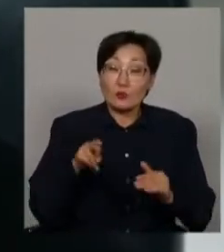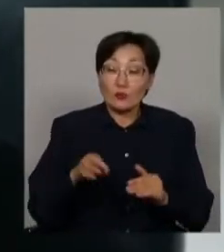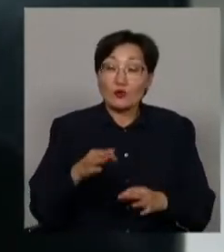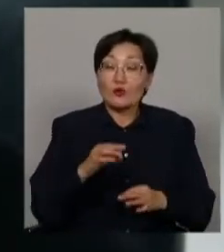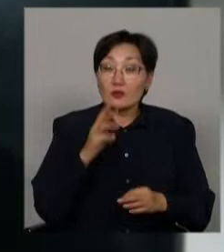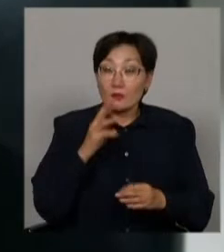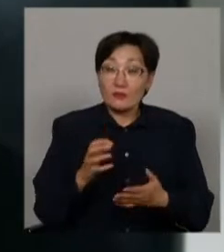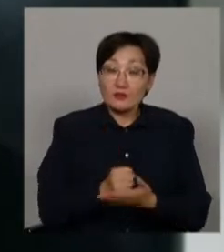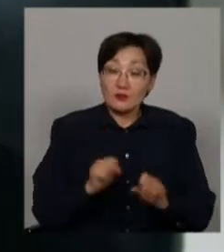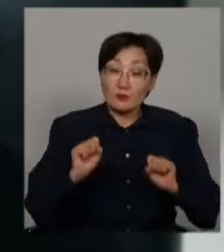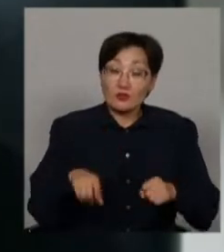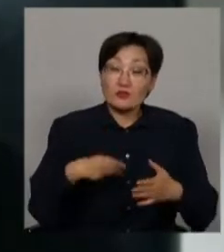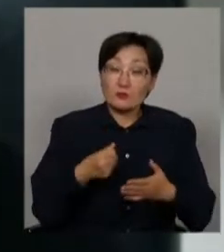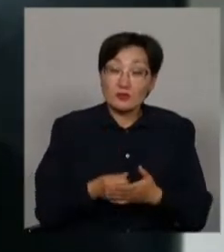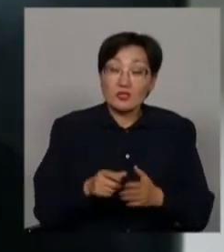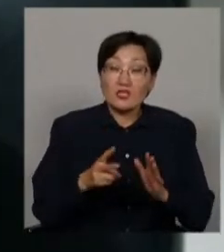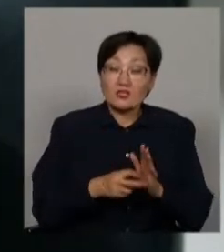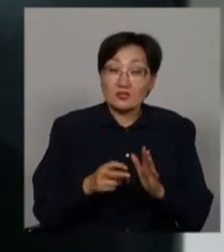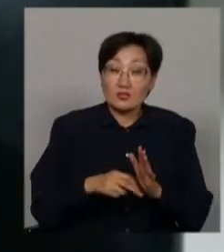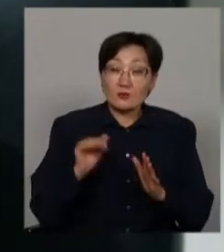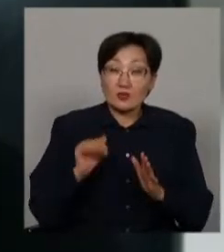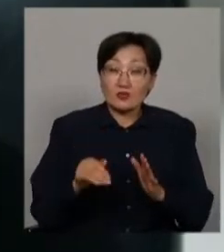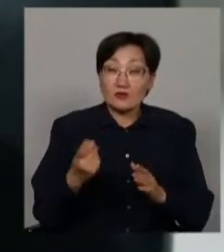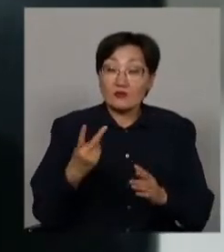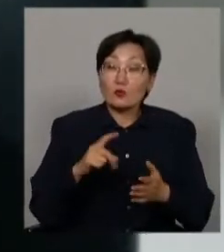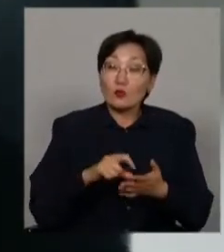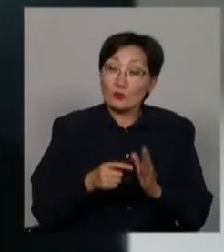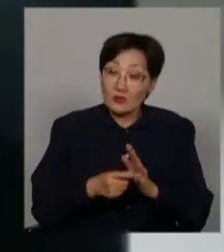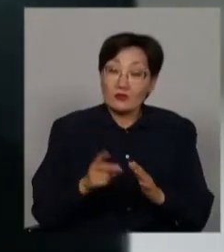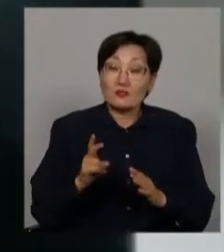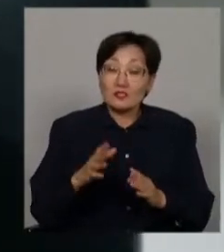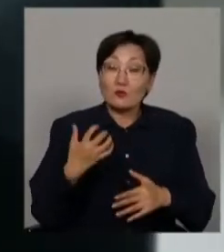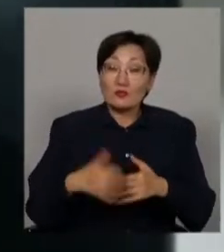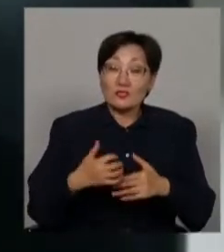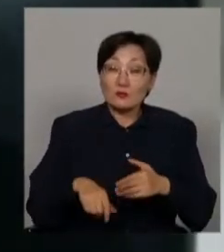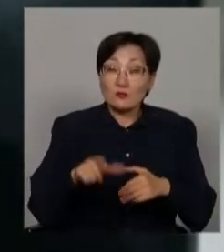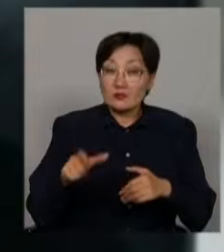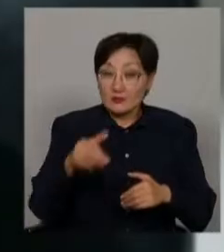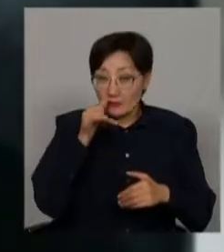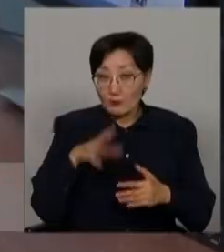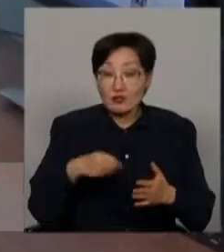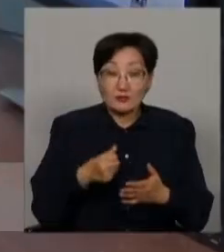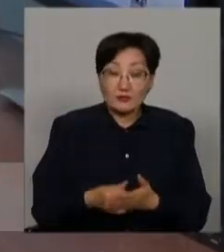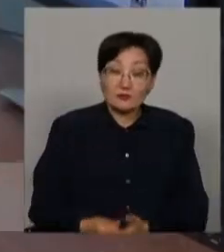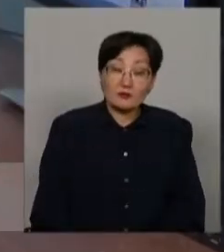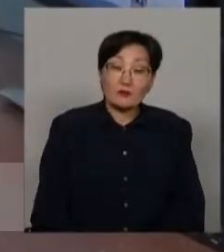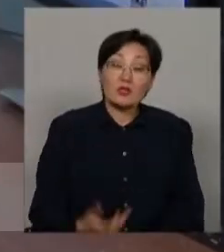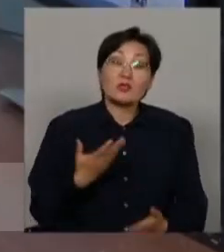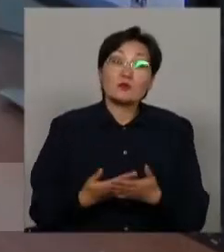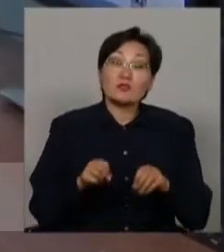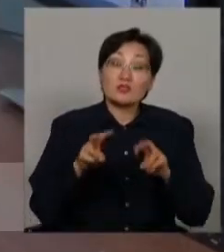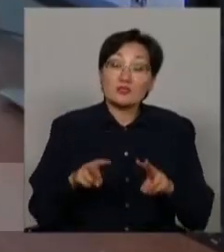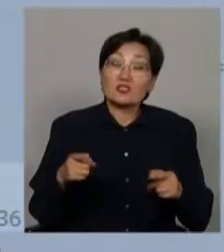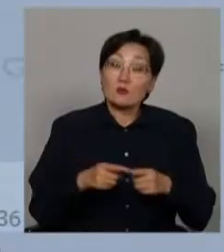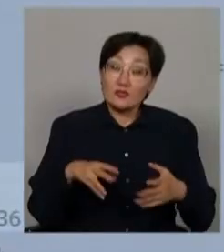доходам и по возможности платить. 700 тысяч за 2-комнатную квартиру средний казахстанец не в состоянии платить. По прогнозам эксперта,